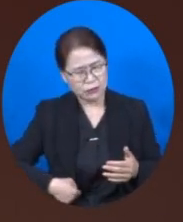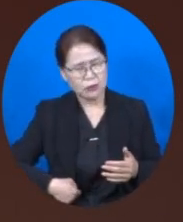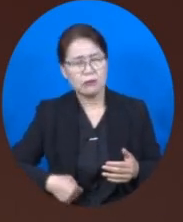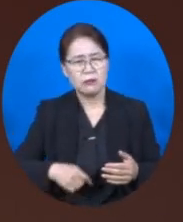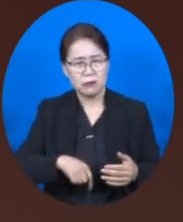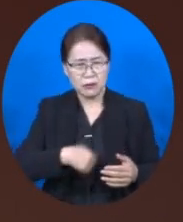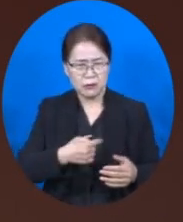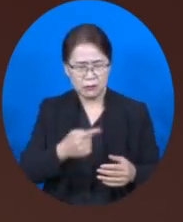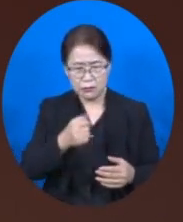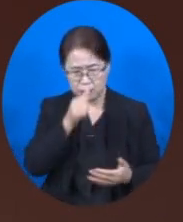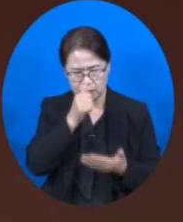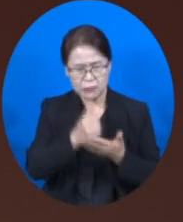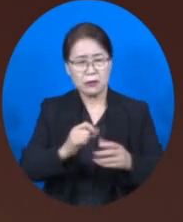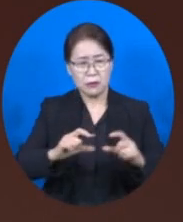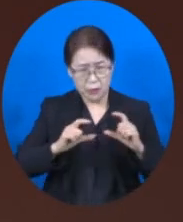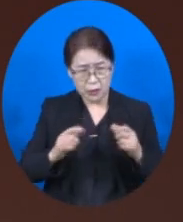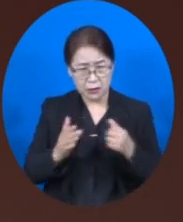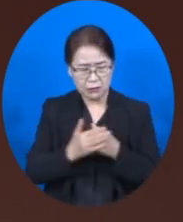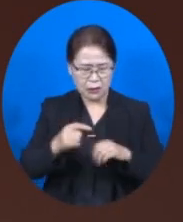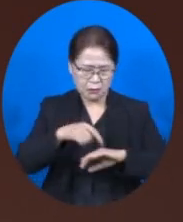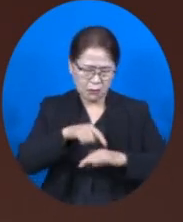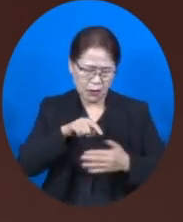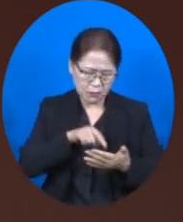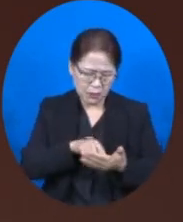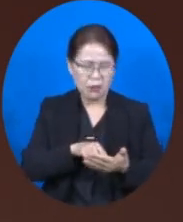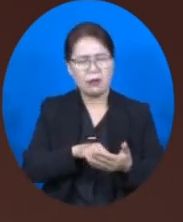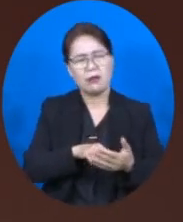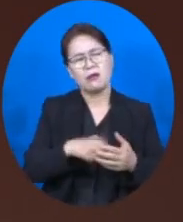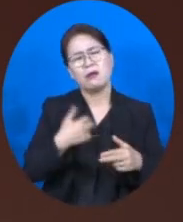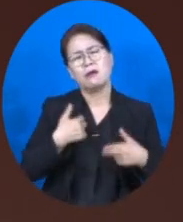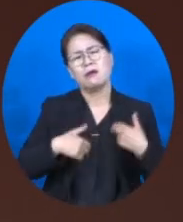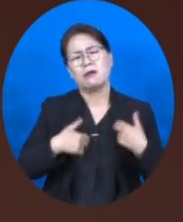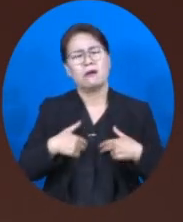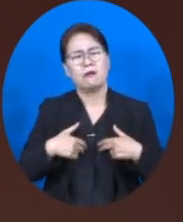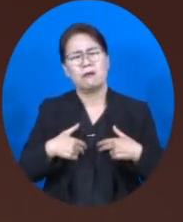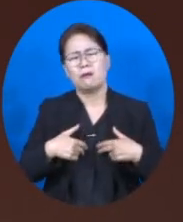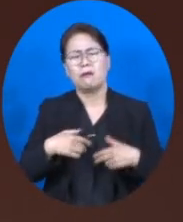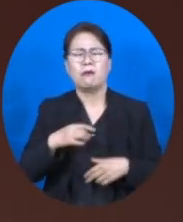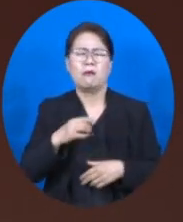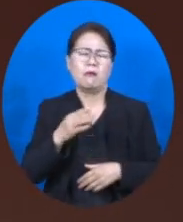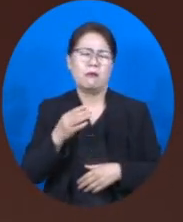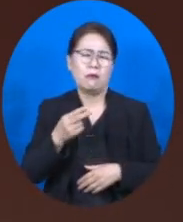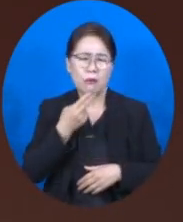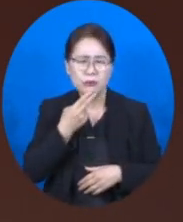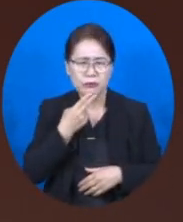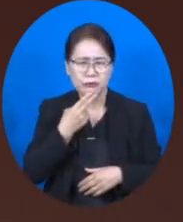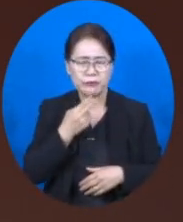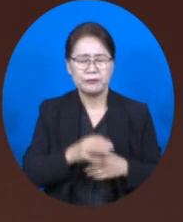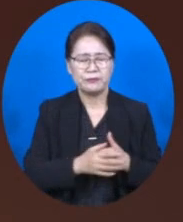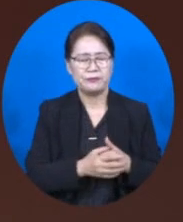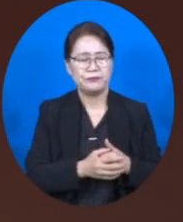창조했기 때문에 그 마음에 즐거움이라고 하는 것이 하나도 없었습니다